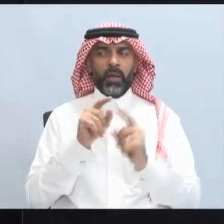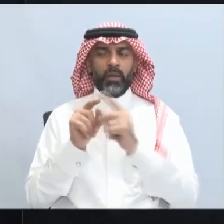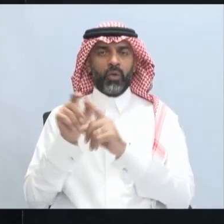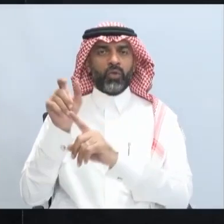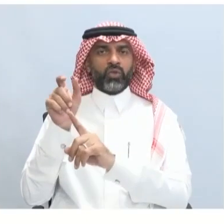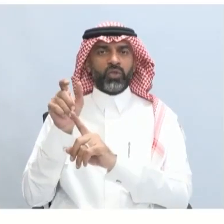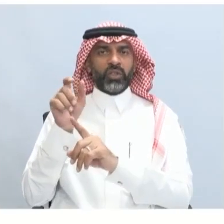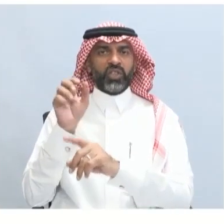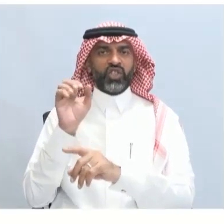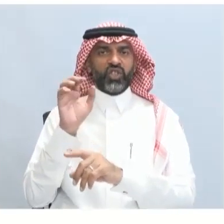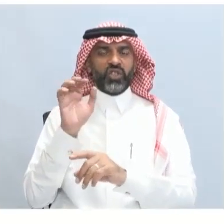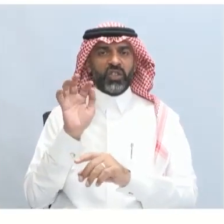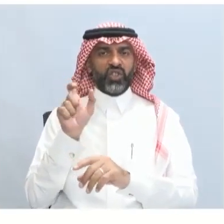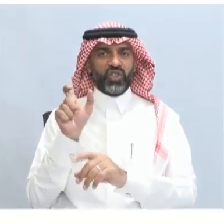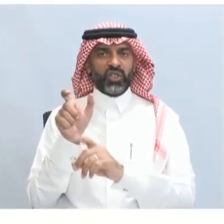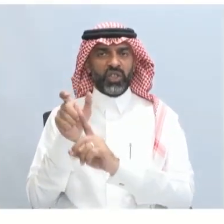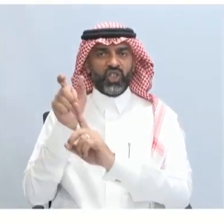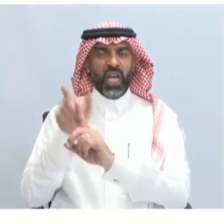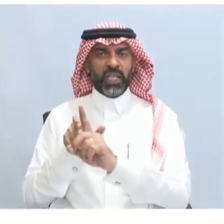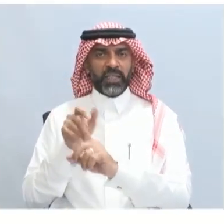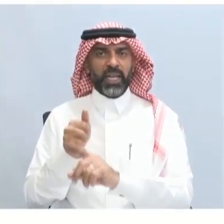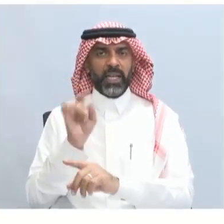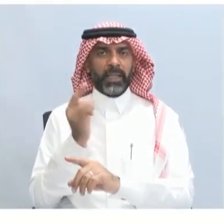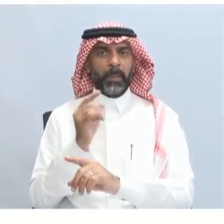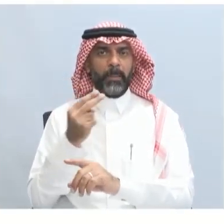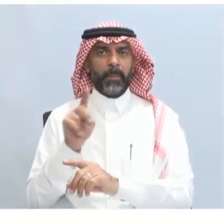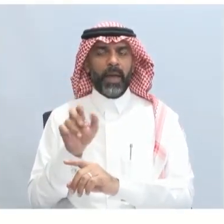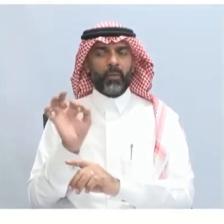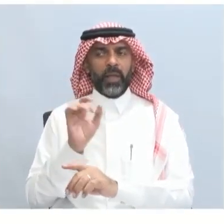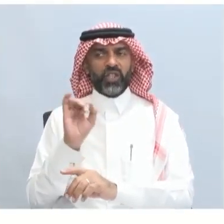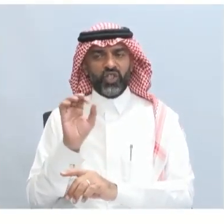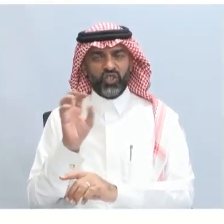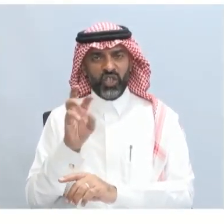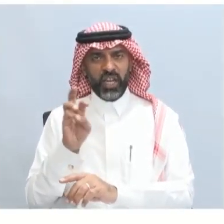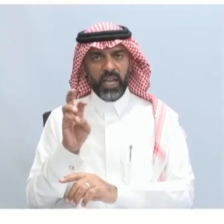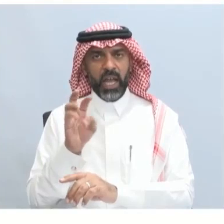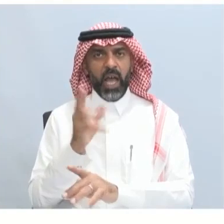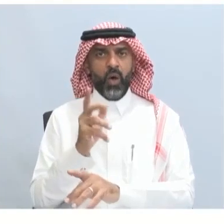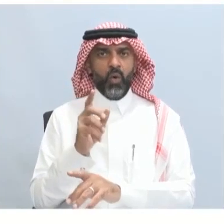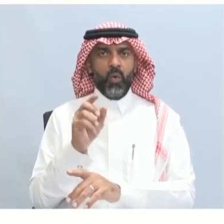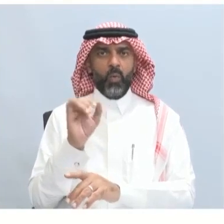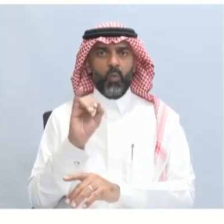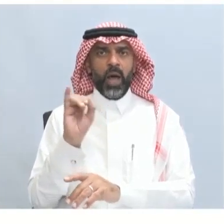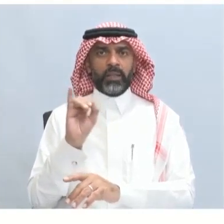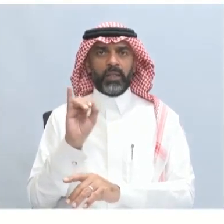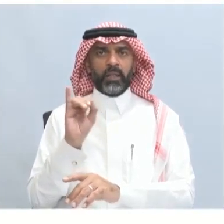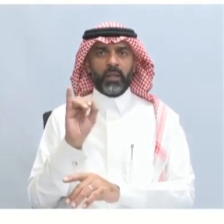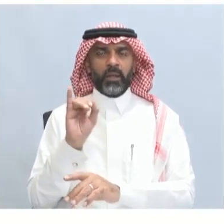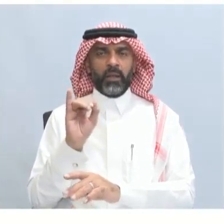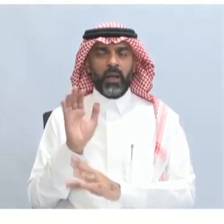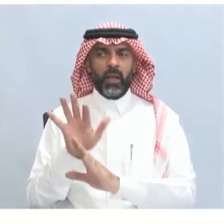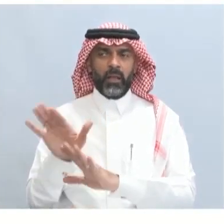الطبيعي فان هذا الانسان هو الذي يخاطب عند وجود التزامات او حقوق بين